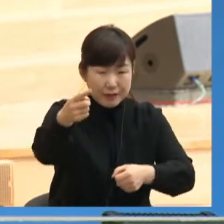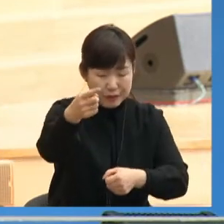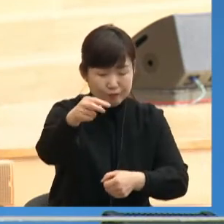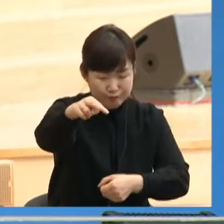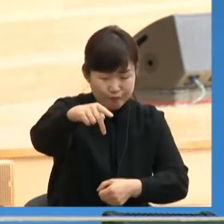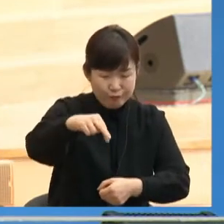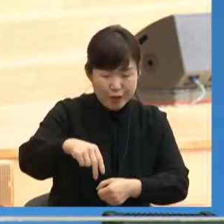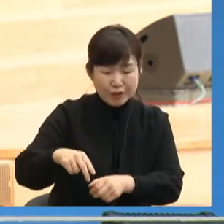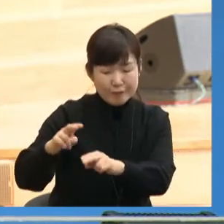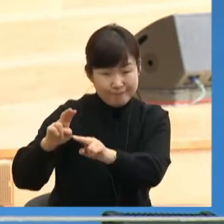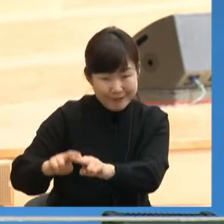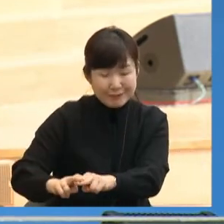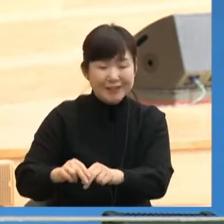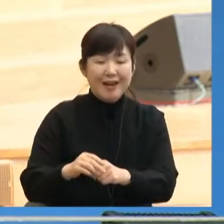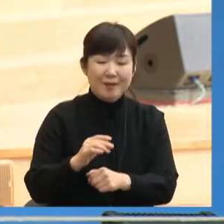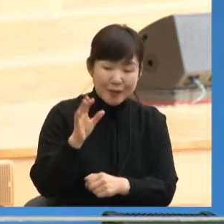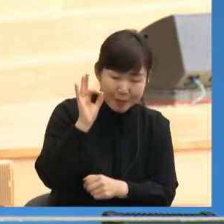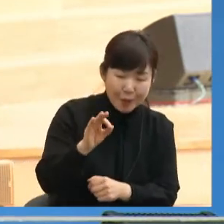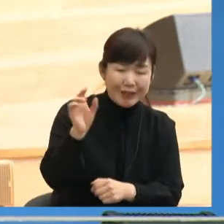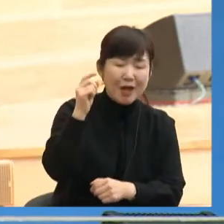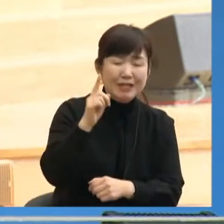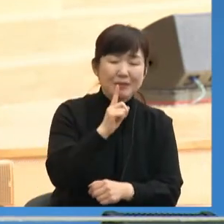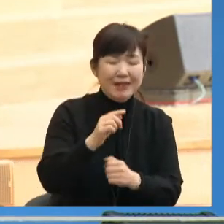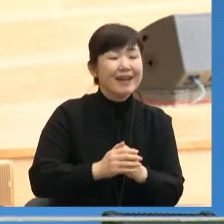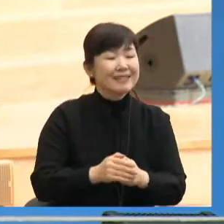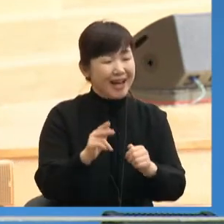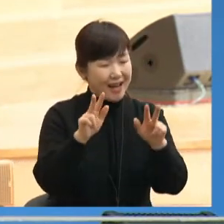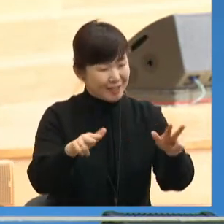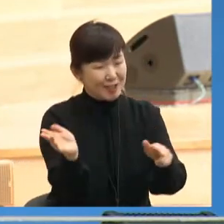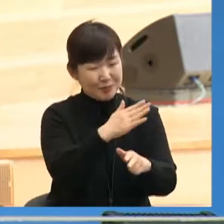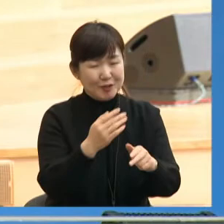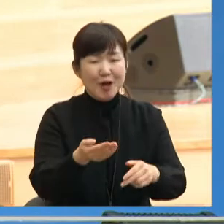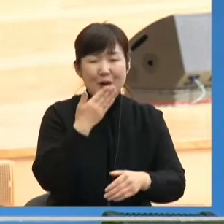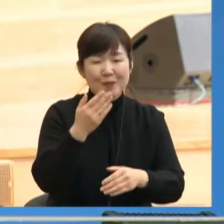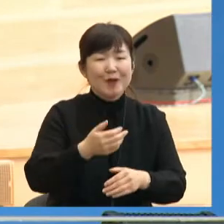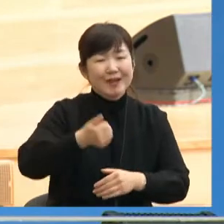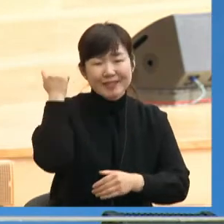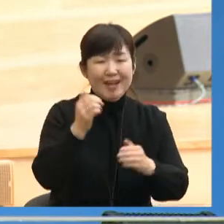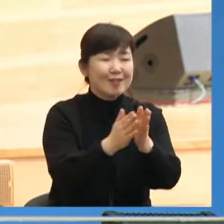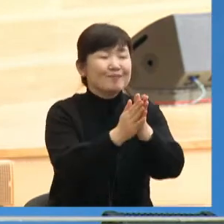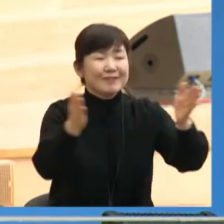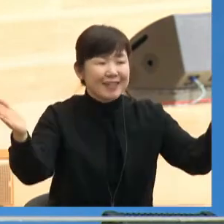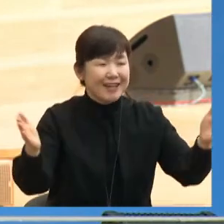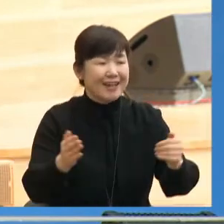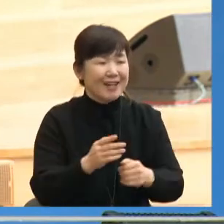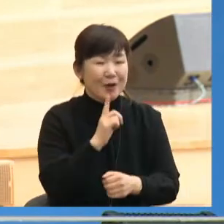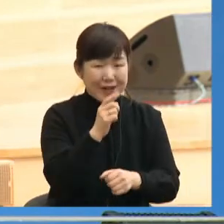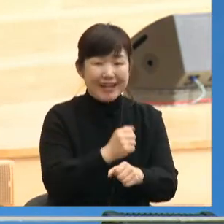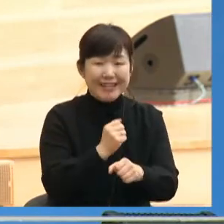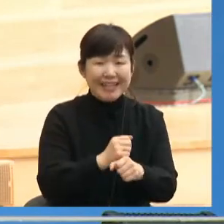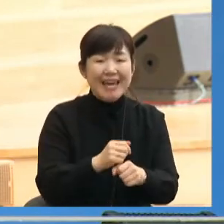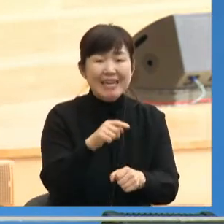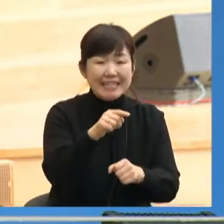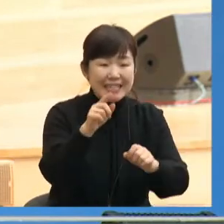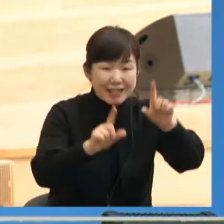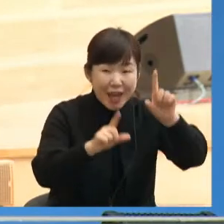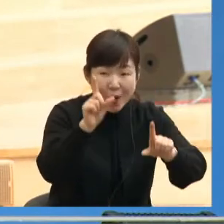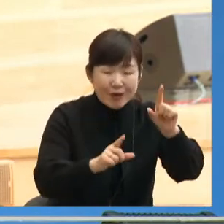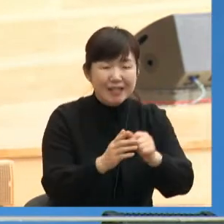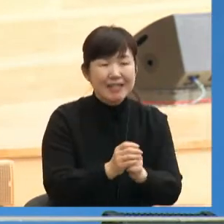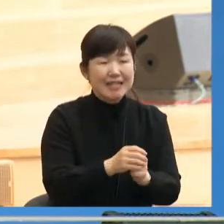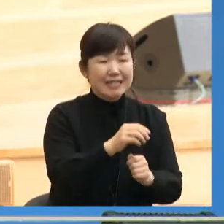맛있는 식사를 하자. 그러면서 다윗 왕가의 식사가 시작되는데 이것을 찰스 스윈들 목사님이 두 글자로 딱 이야기하는